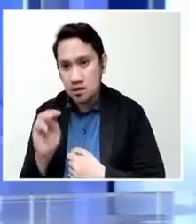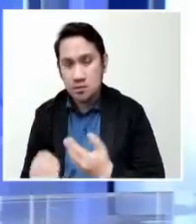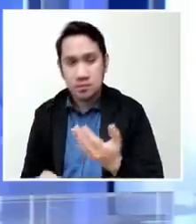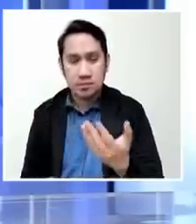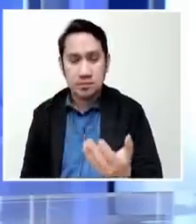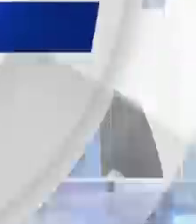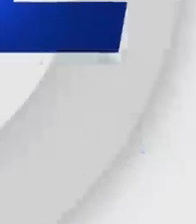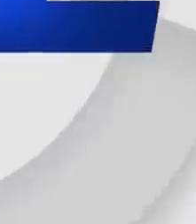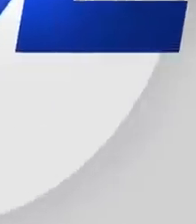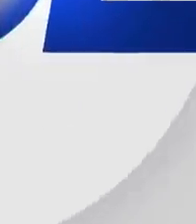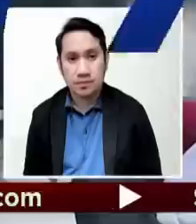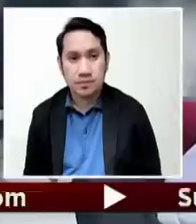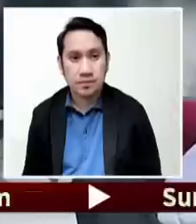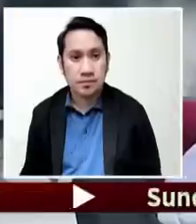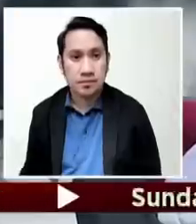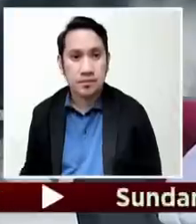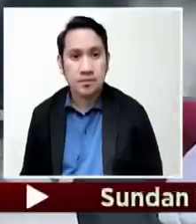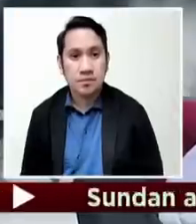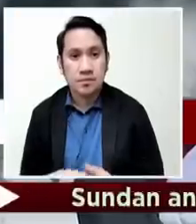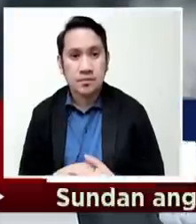Aquino.